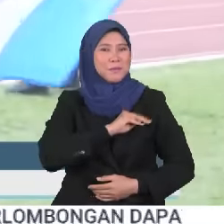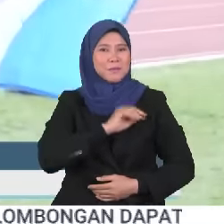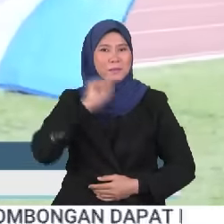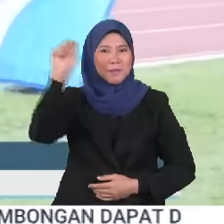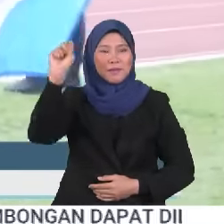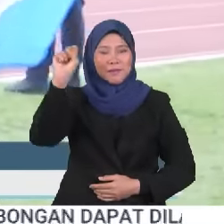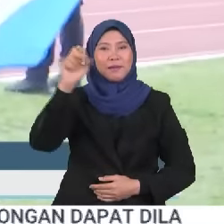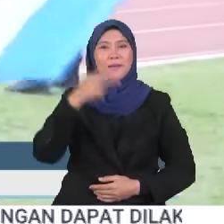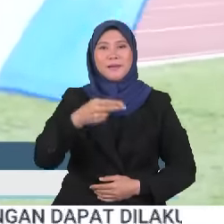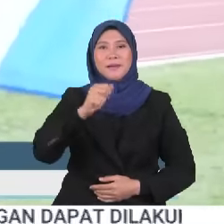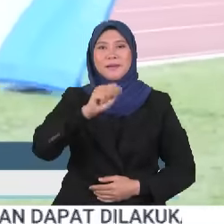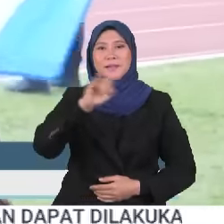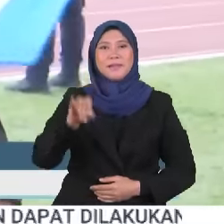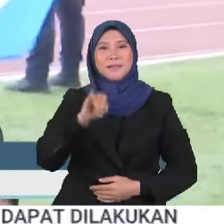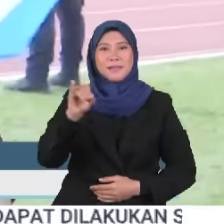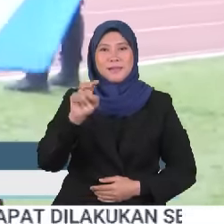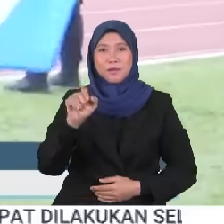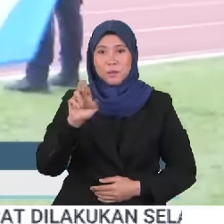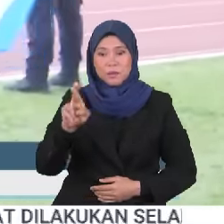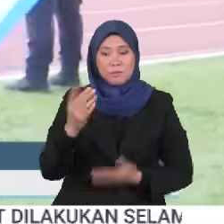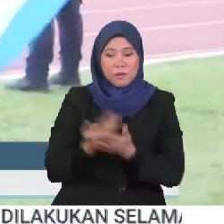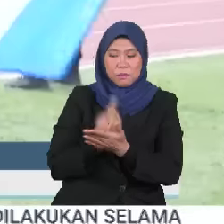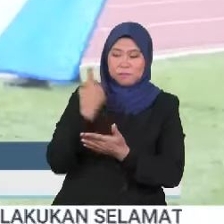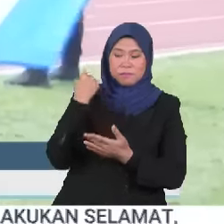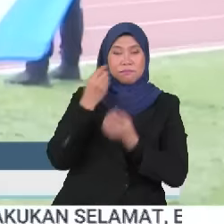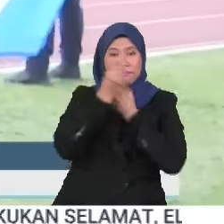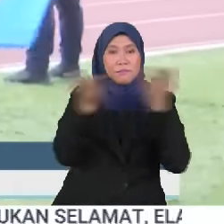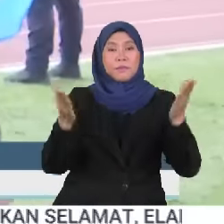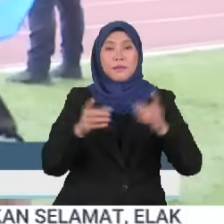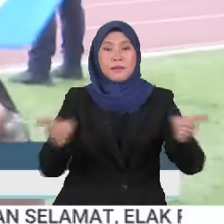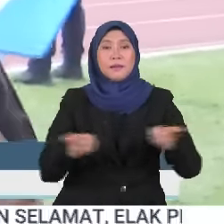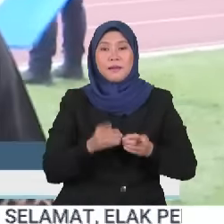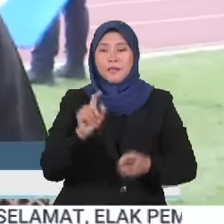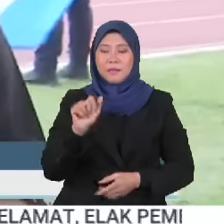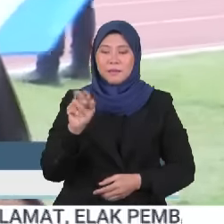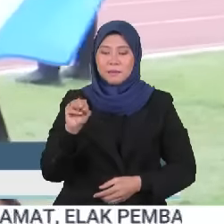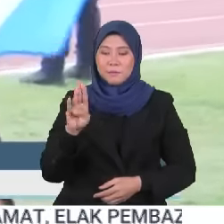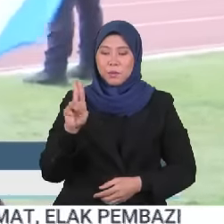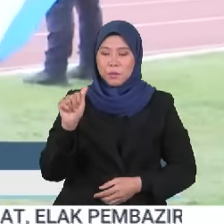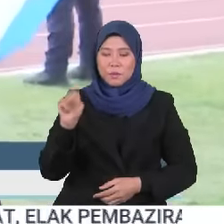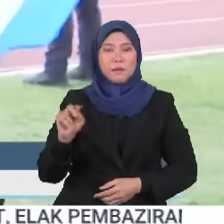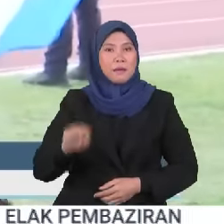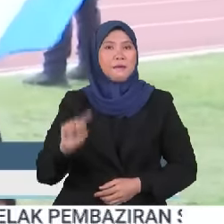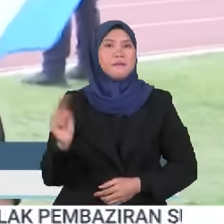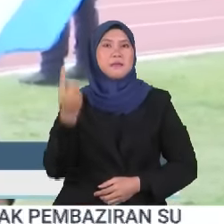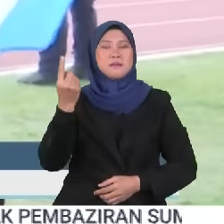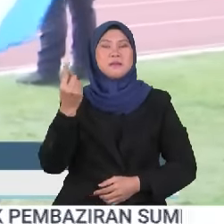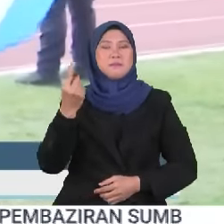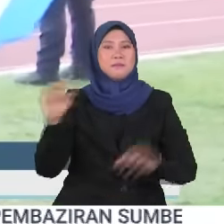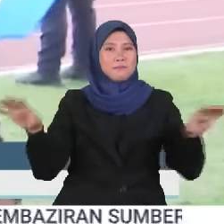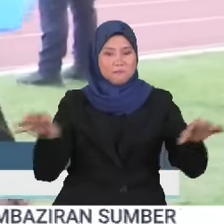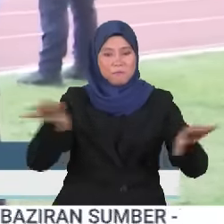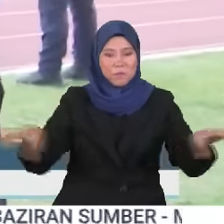panglima aji-ajiji ajinor baru-baru ini dan daerah Tambunan merupakan destinasi pertama untuk sambutan sabane